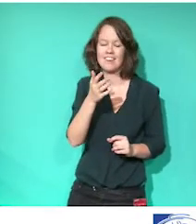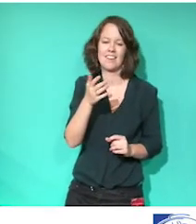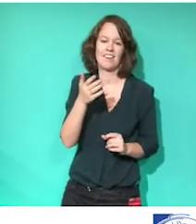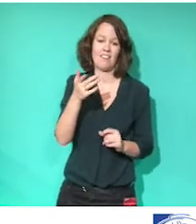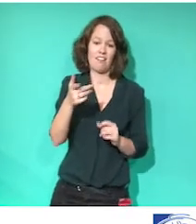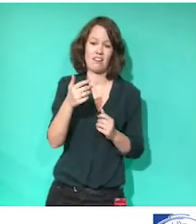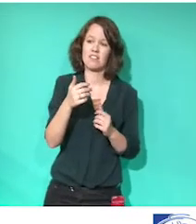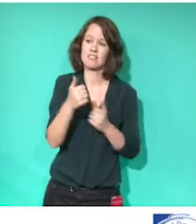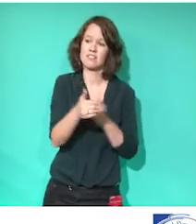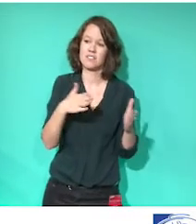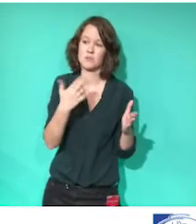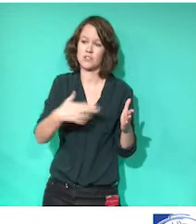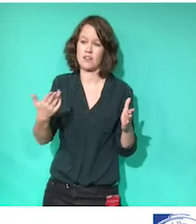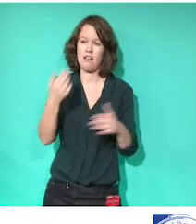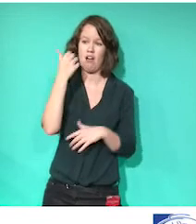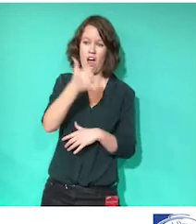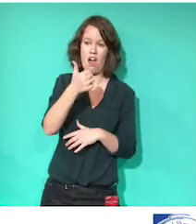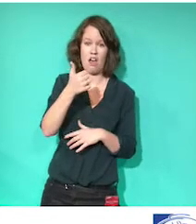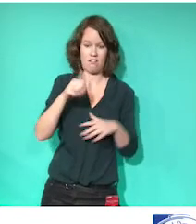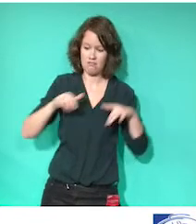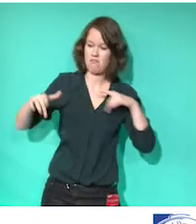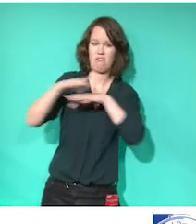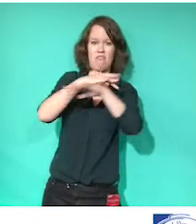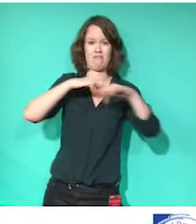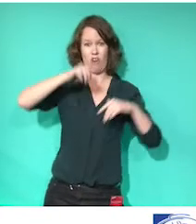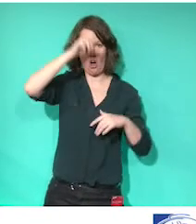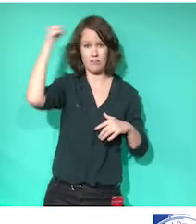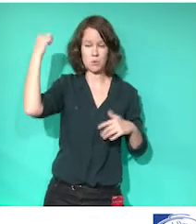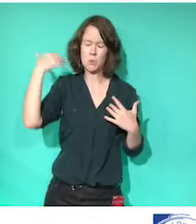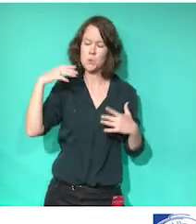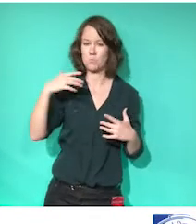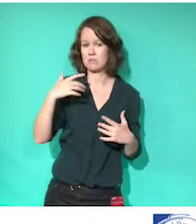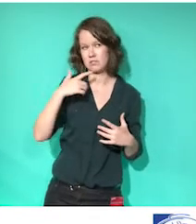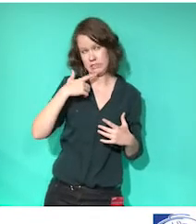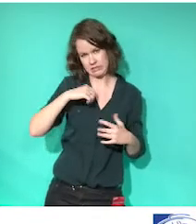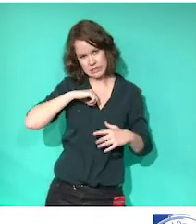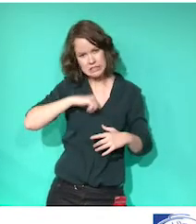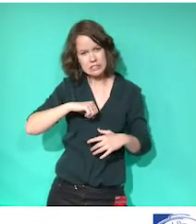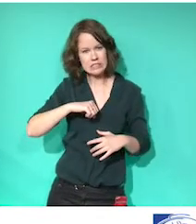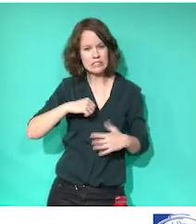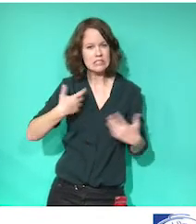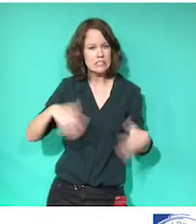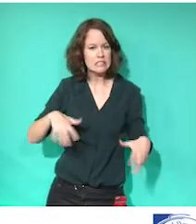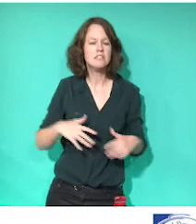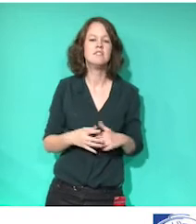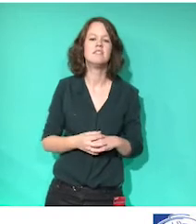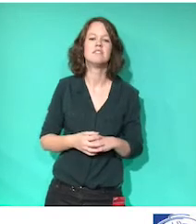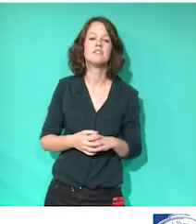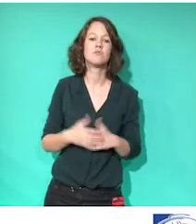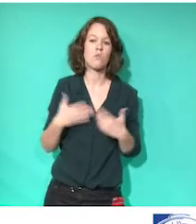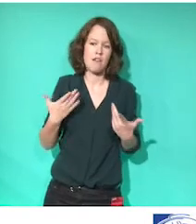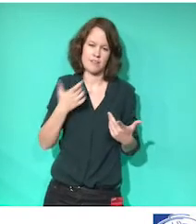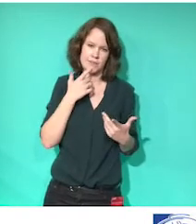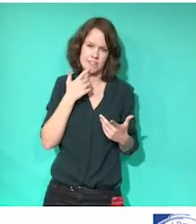division nationale 1 avec des garçons, c'est quand même, on va dire, c'est sport, quoi. Hein, voilà. Donc, on est là, effectivement, sur